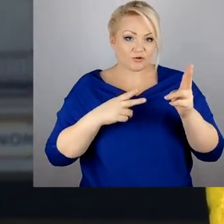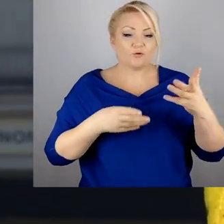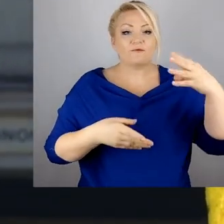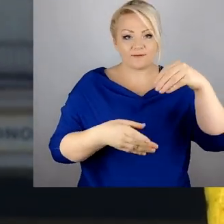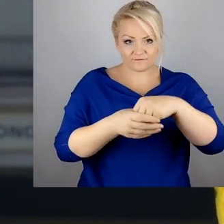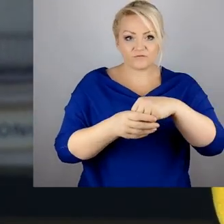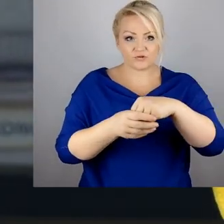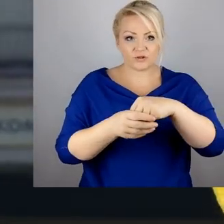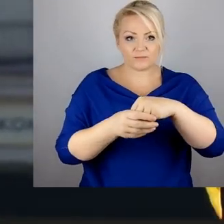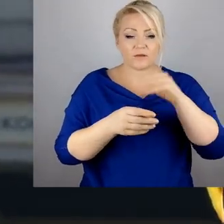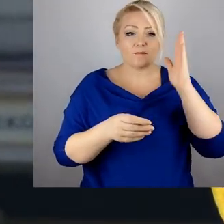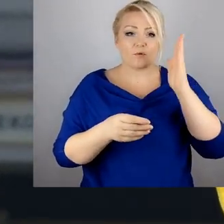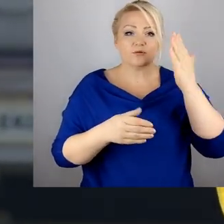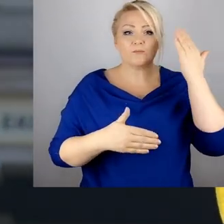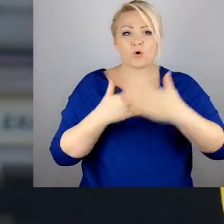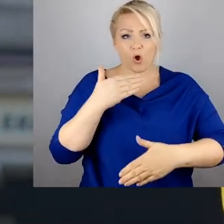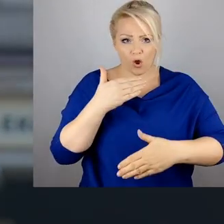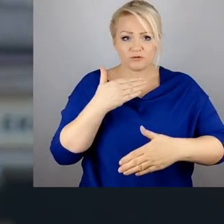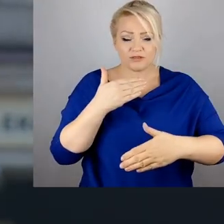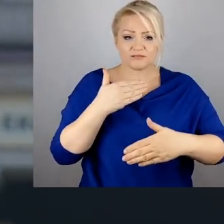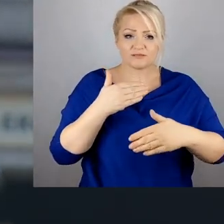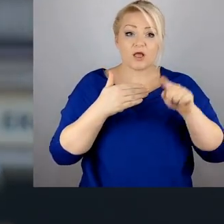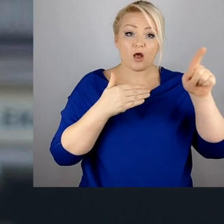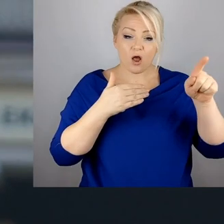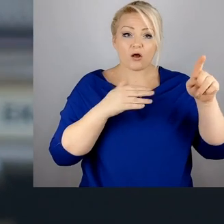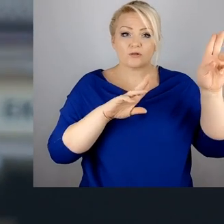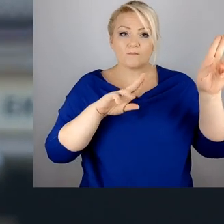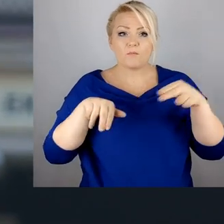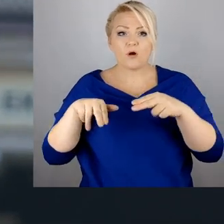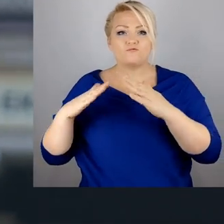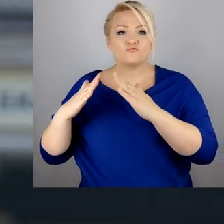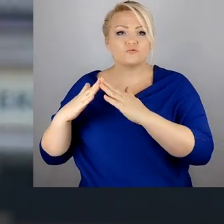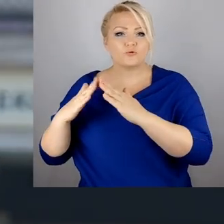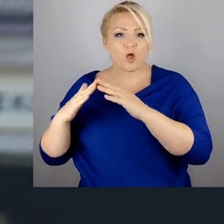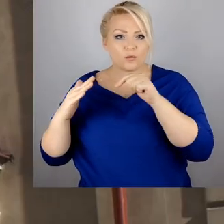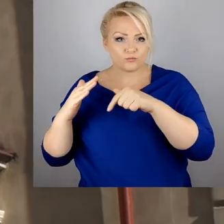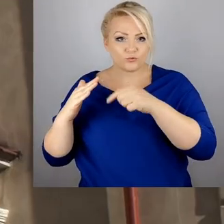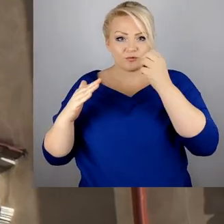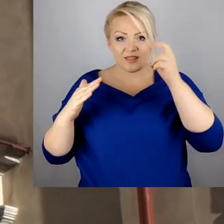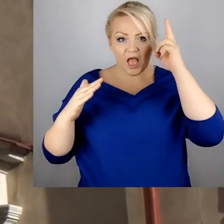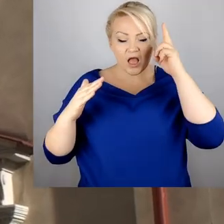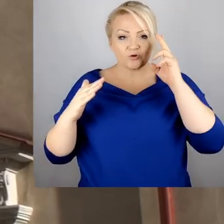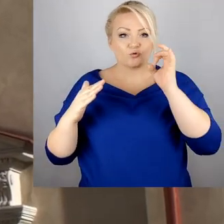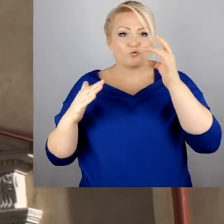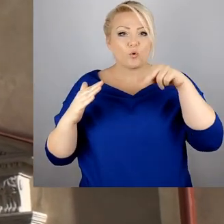powrócił do Gumnisk, gdzie się zajął m.in. hodowlą koni arabskich.